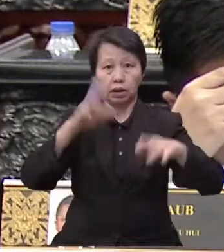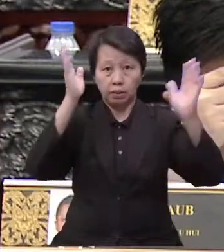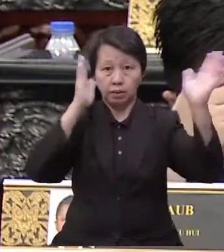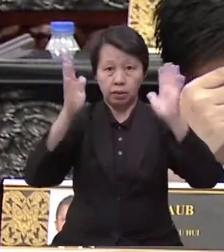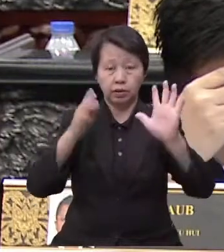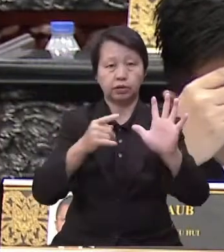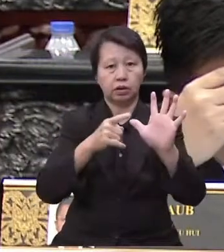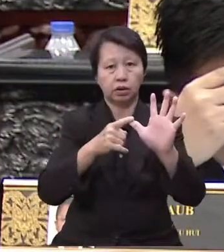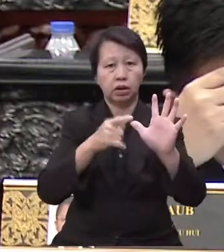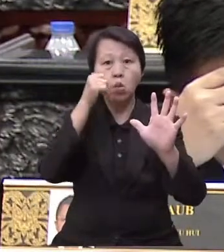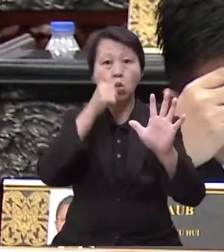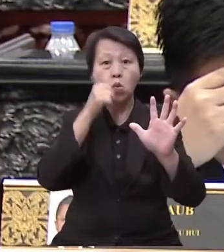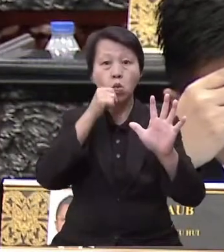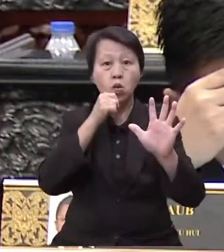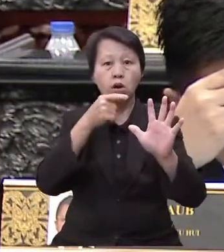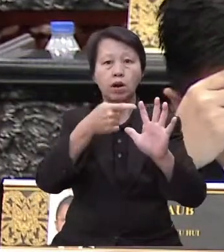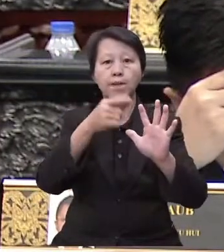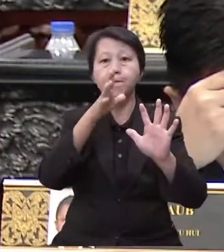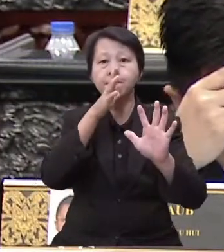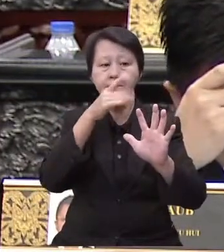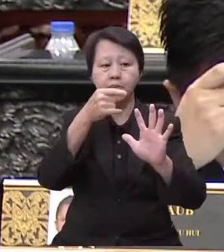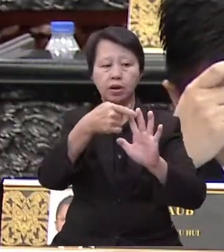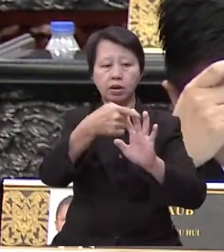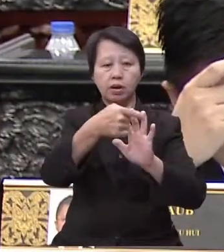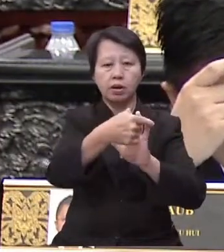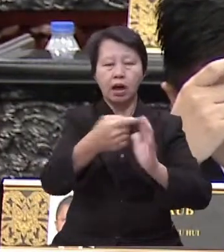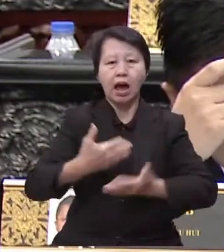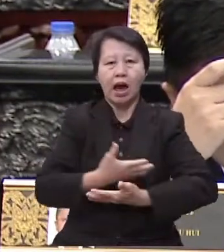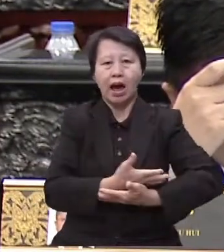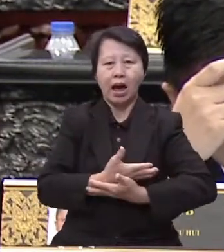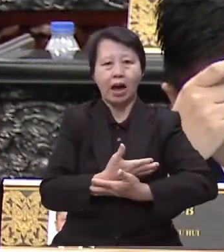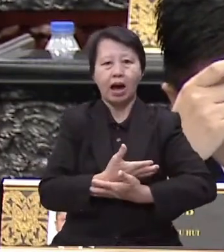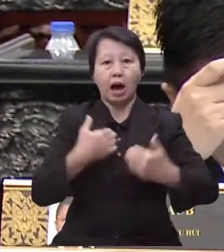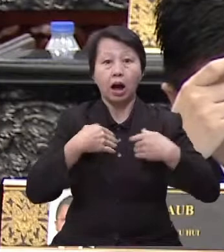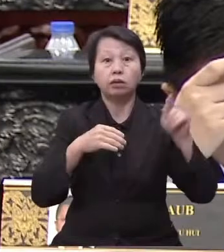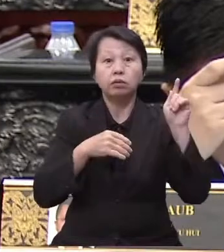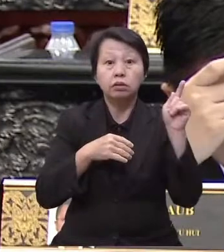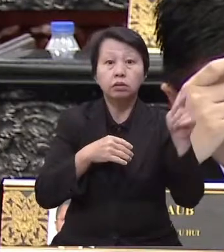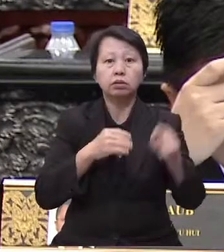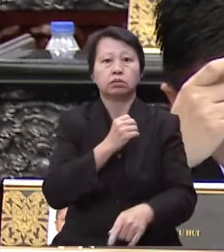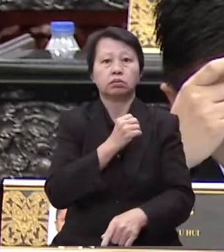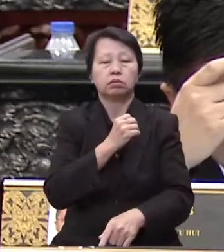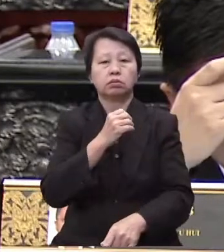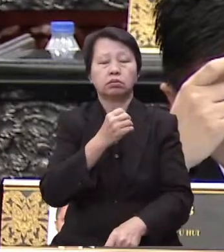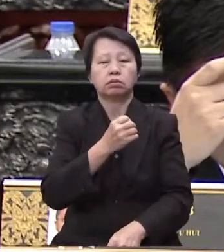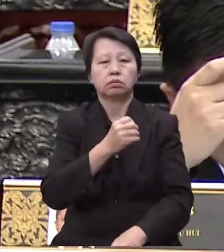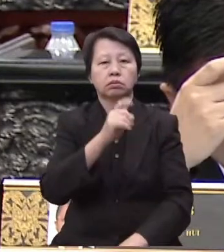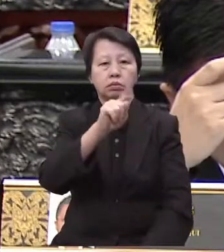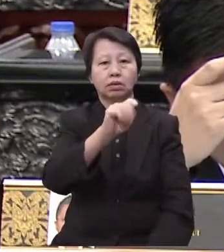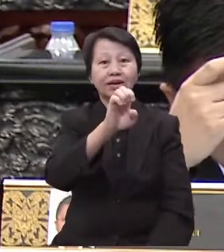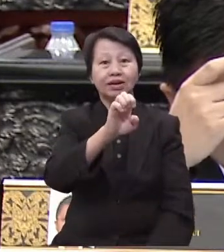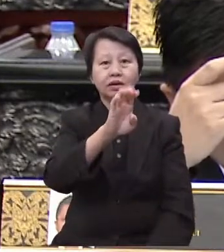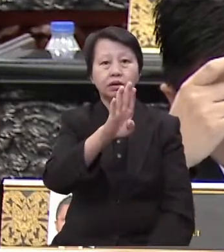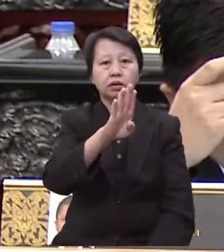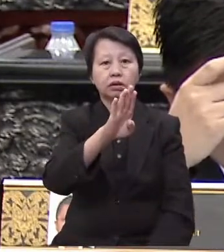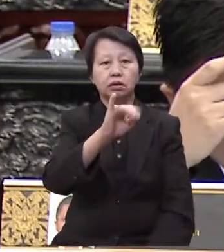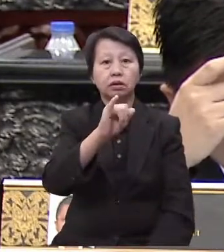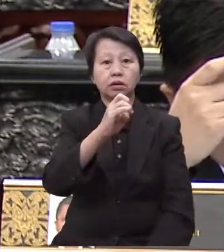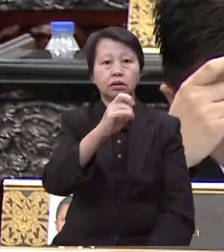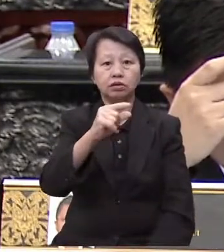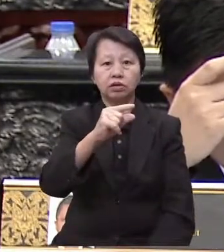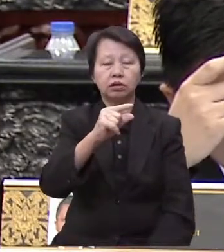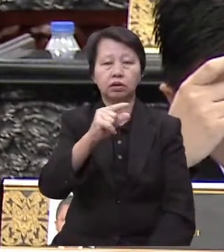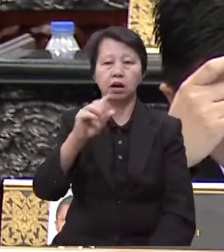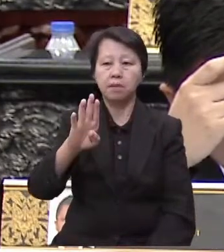seorang wanita bersama ibu dan 3 anaknya kini berada di Tebing Barat yang merupakan zon konflik dalam